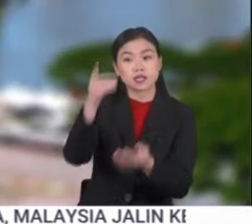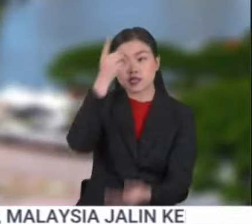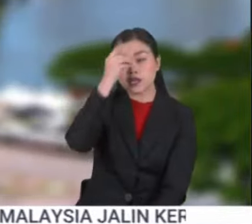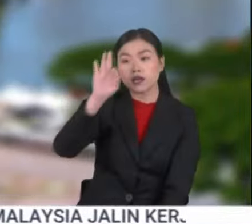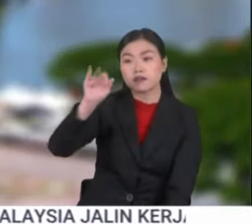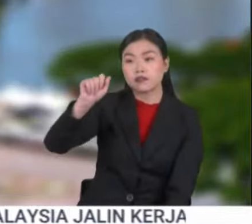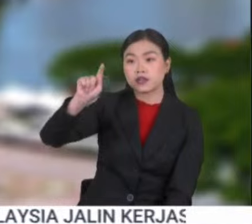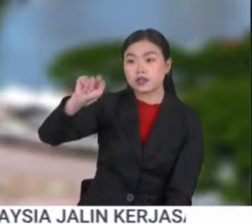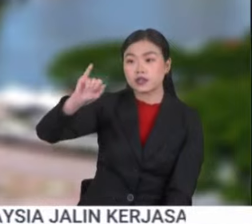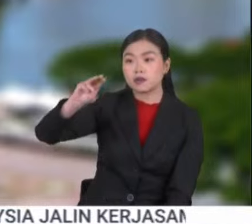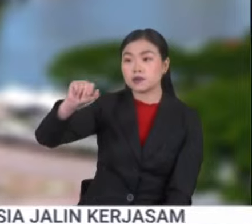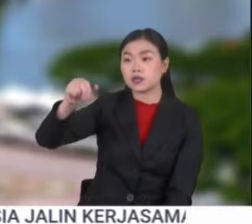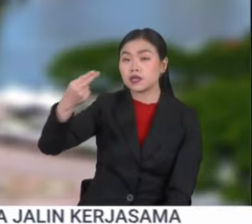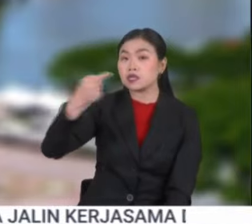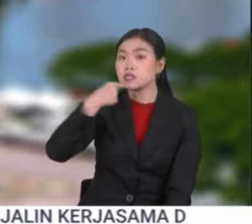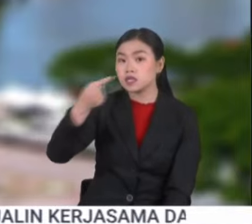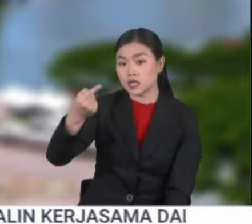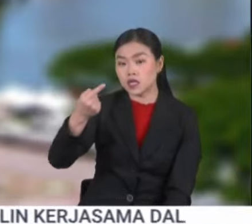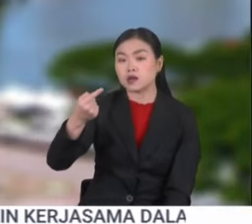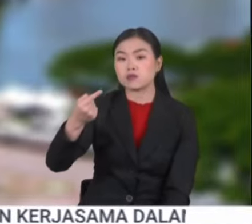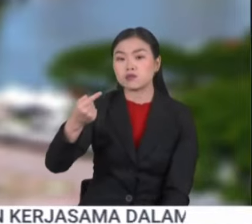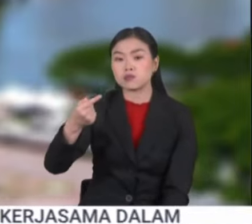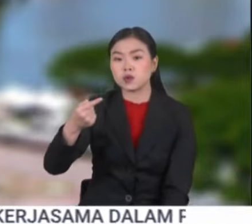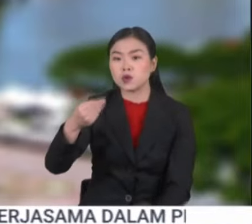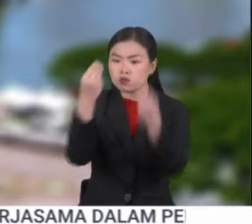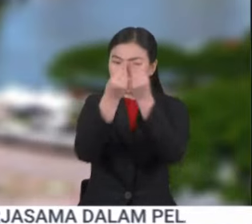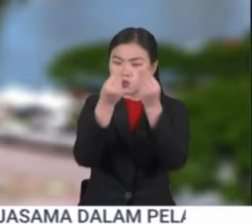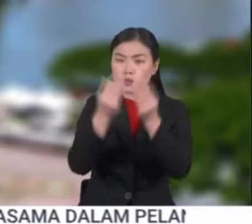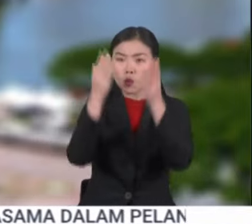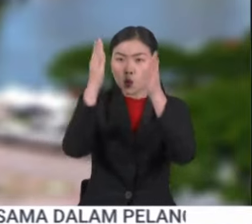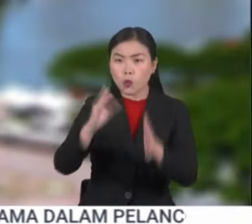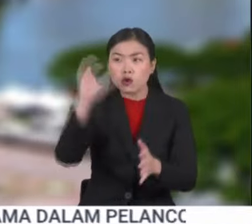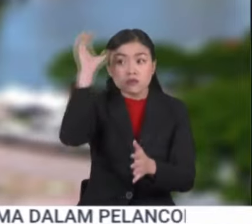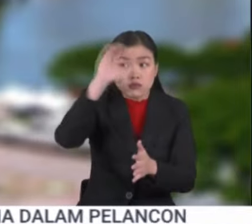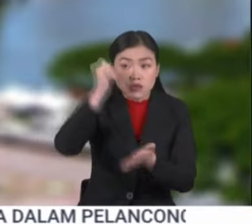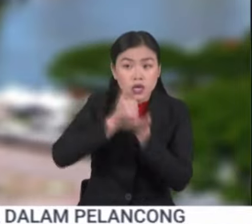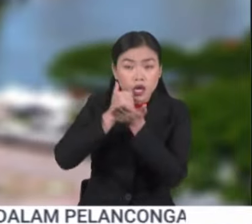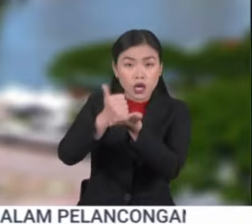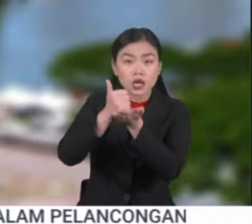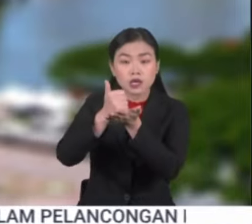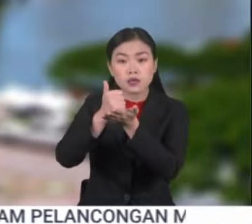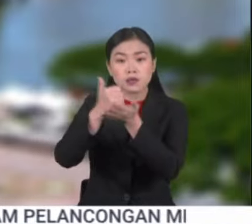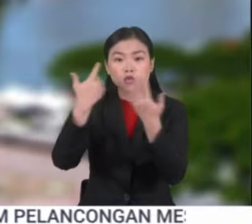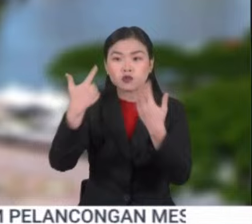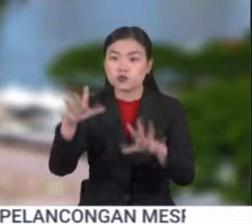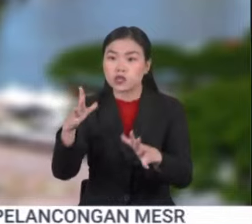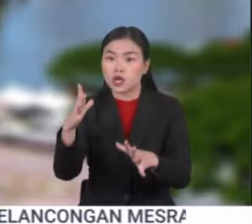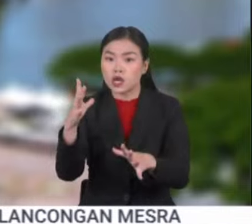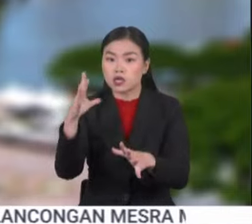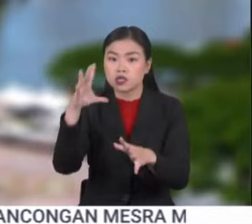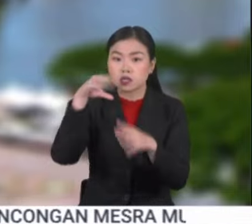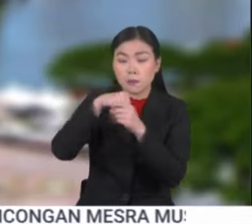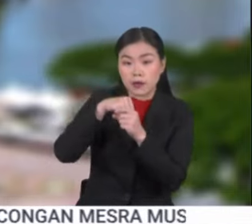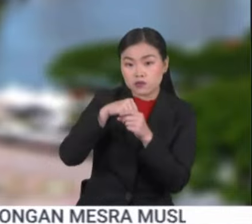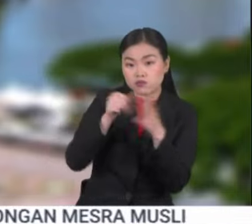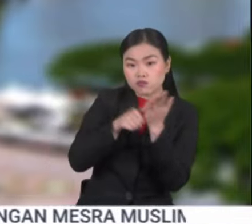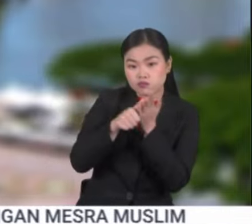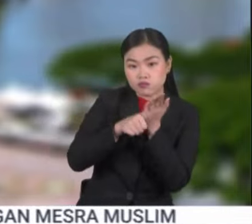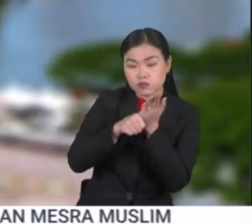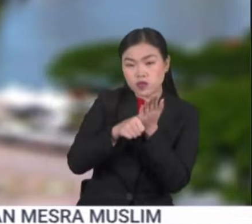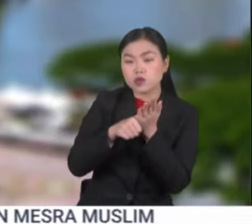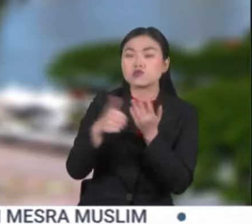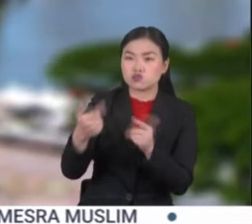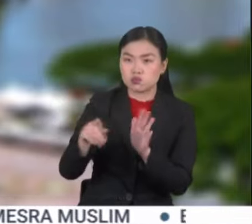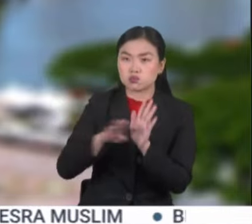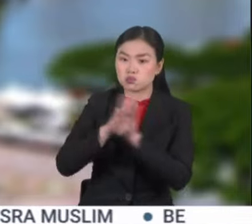berkata peningkatan kadar help seeking dalam kalangan individu terjebak dadah dan substance di Sarawak satu perkembangan